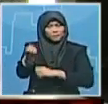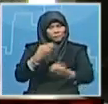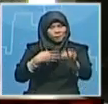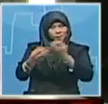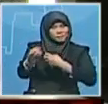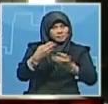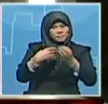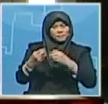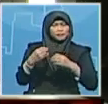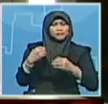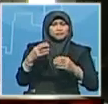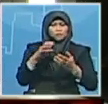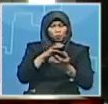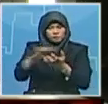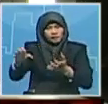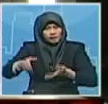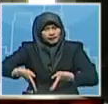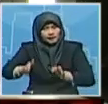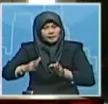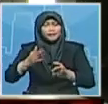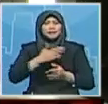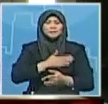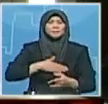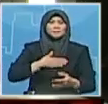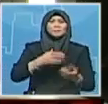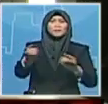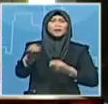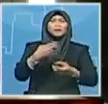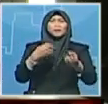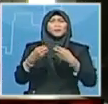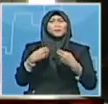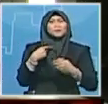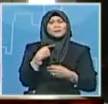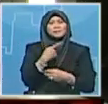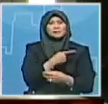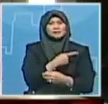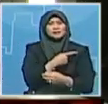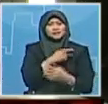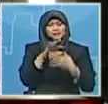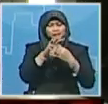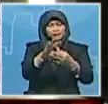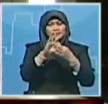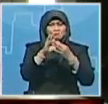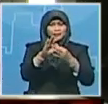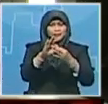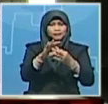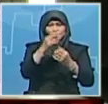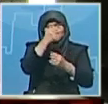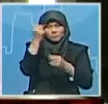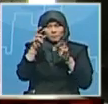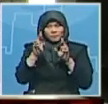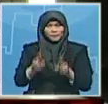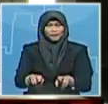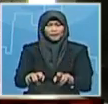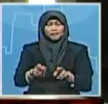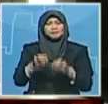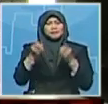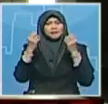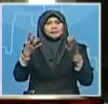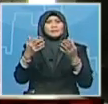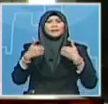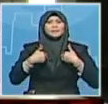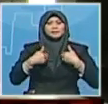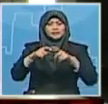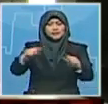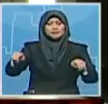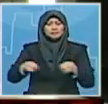maklumat pada kita, silakan. Memang kita mengalu-alukan sebab kita perlukan kerjasama erat sebab rakyatlah yang lebih banyak berada